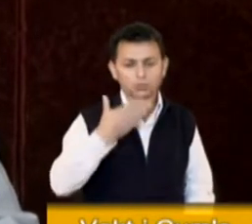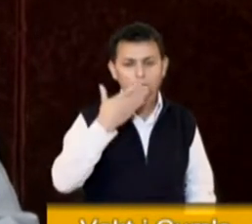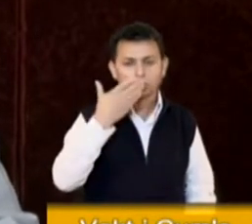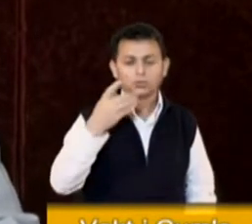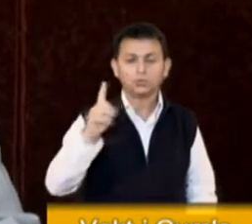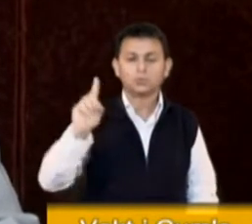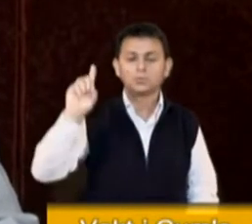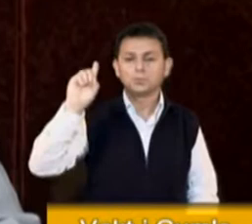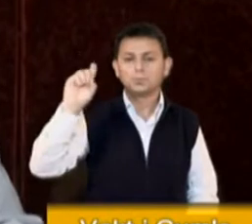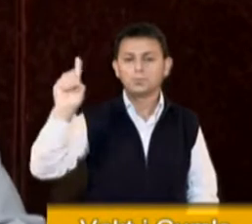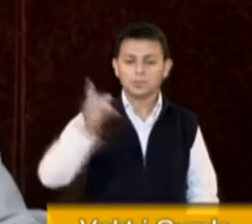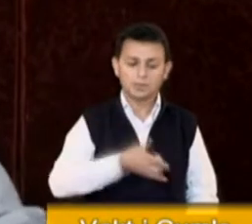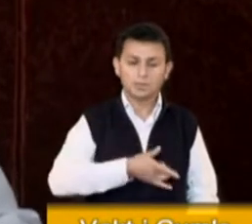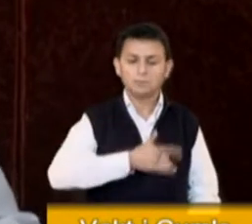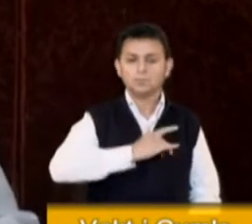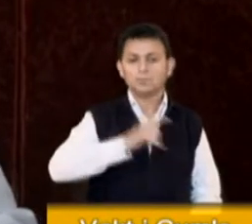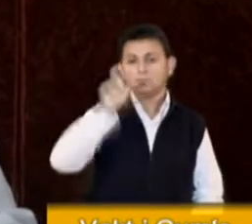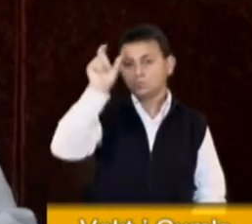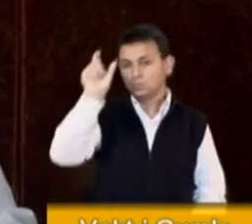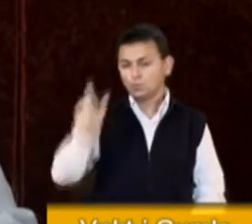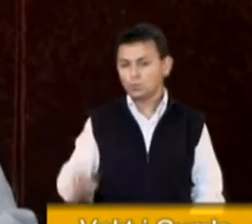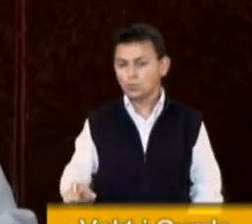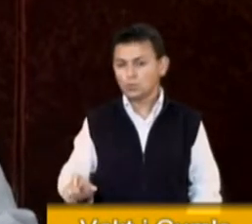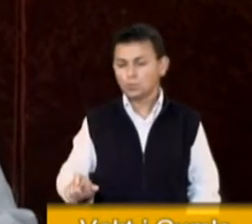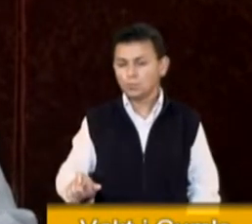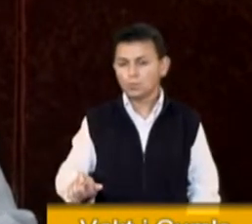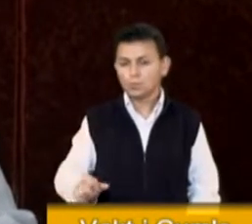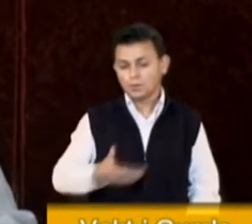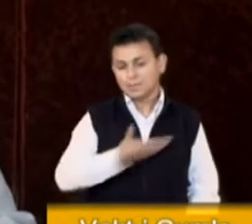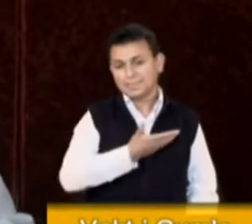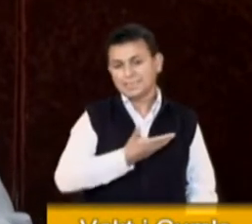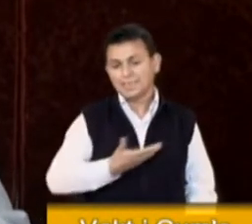mümin hoşa giden bir şeyi gördüğü zaman